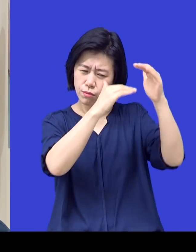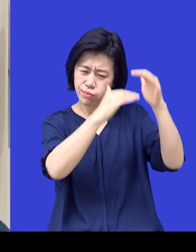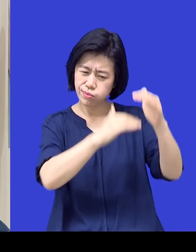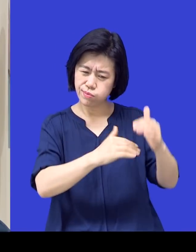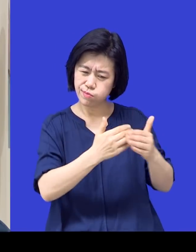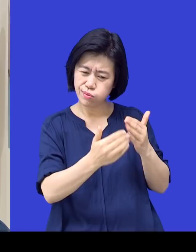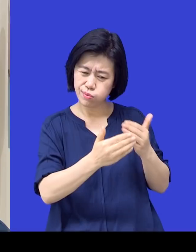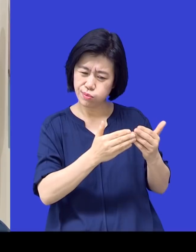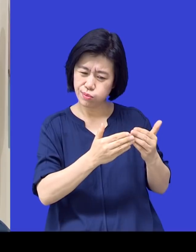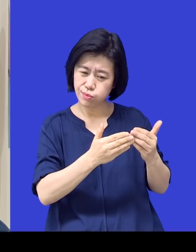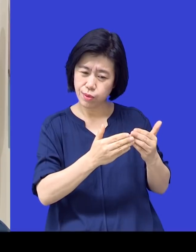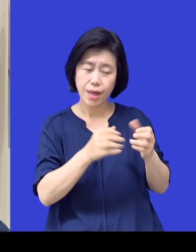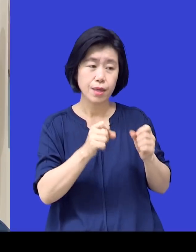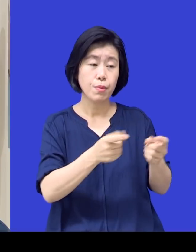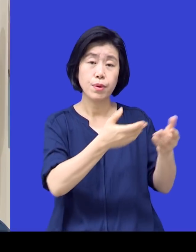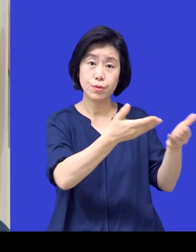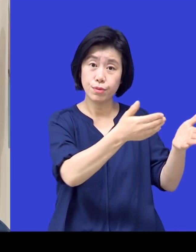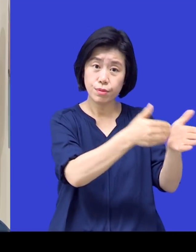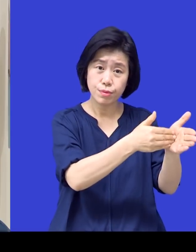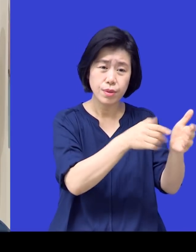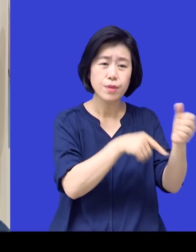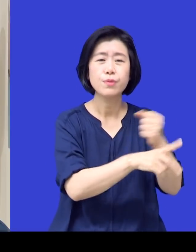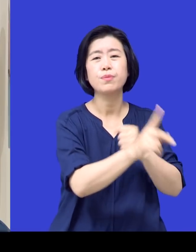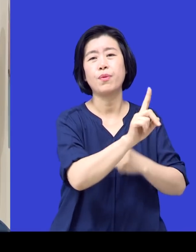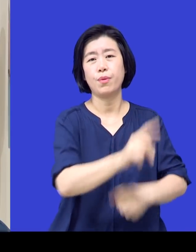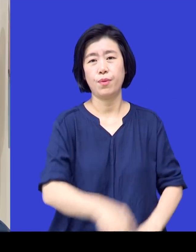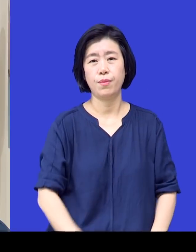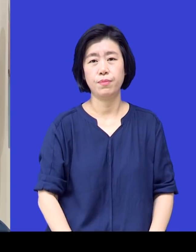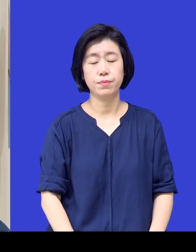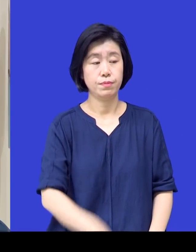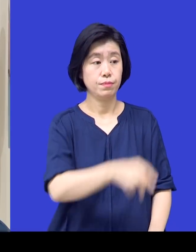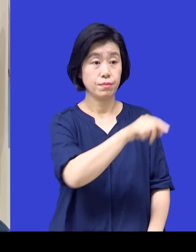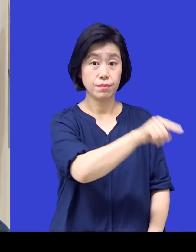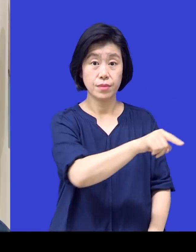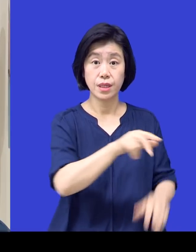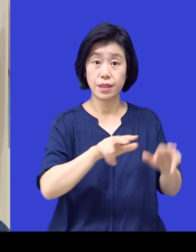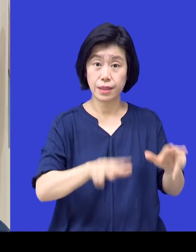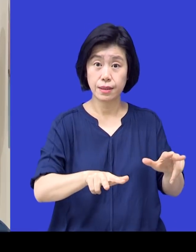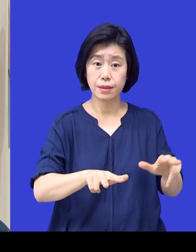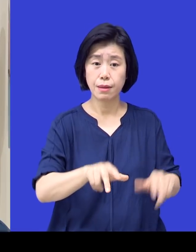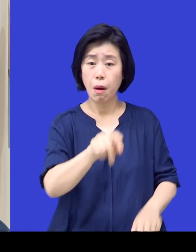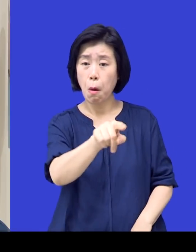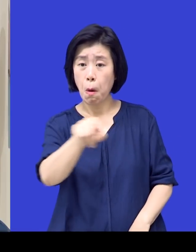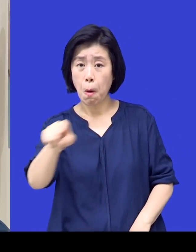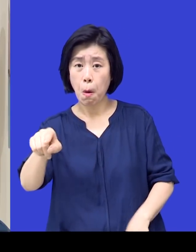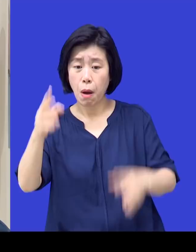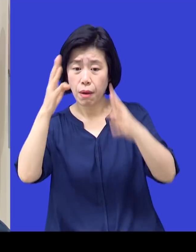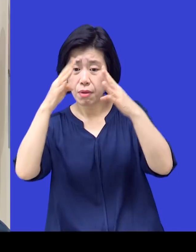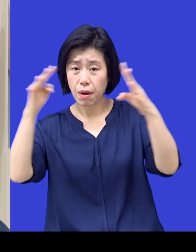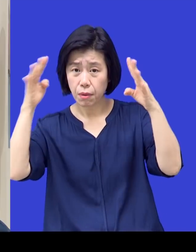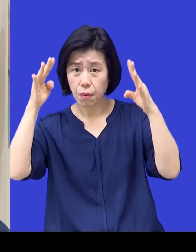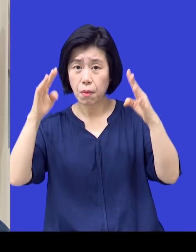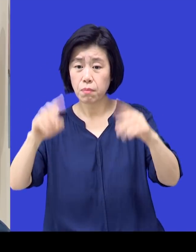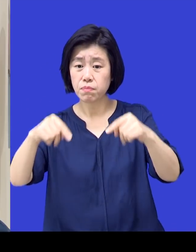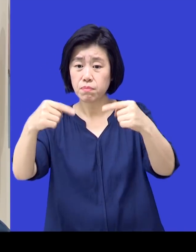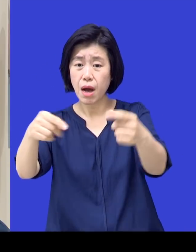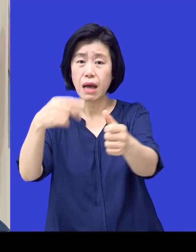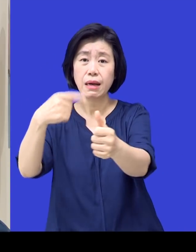중상층의 백인들이 사는 그 지역에 들어가서 대학생들, 신학생들을 배출하는